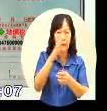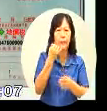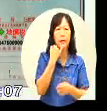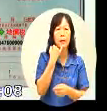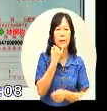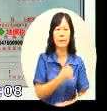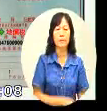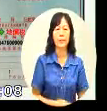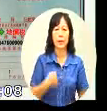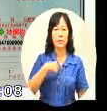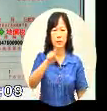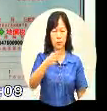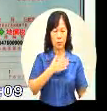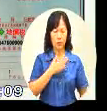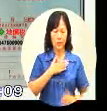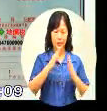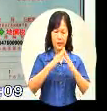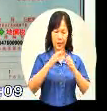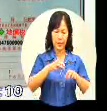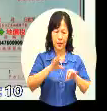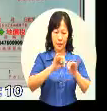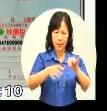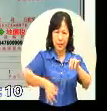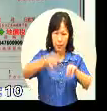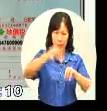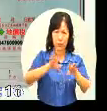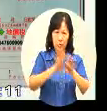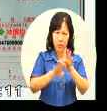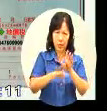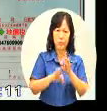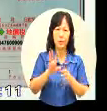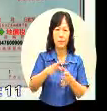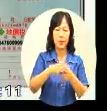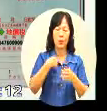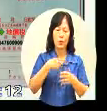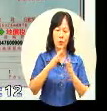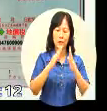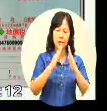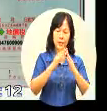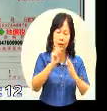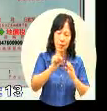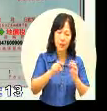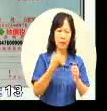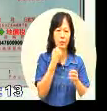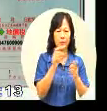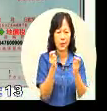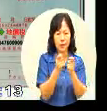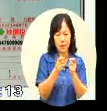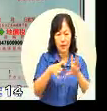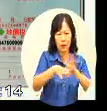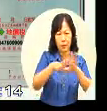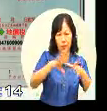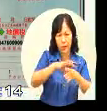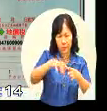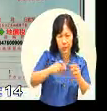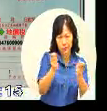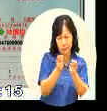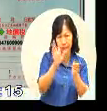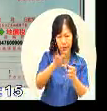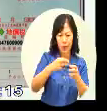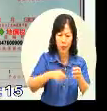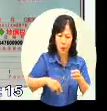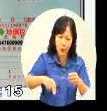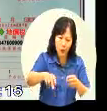这是我家的地价税的税单。我家呢住在哪里呢？住在文化中心附近，走路